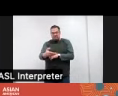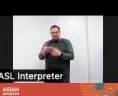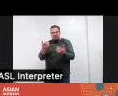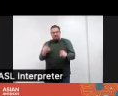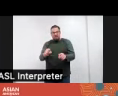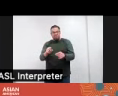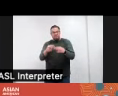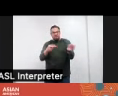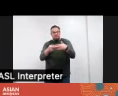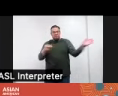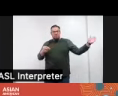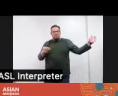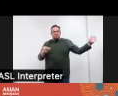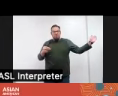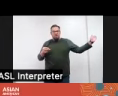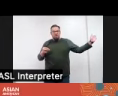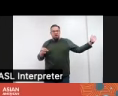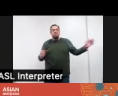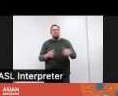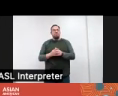وليس كما يدعى البعض إنها خدعة.